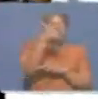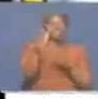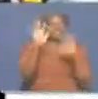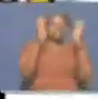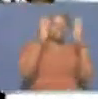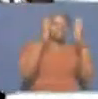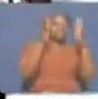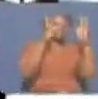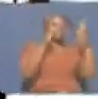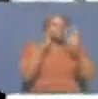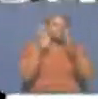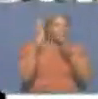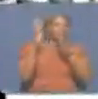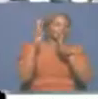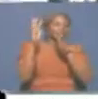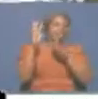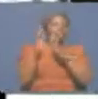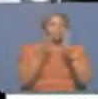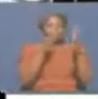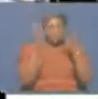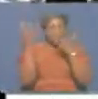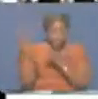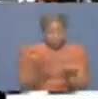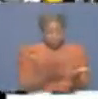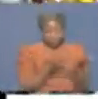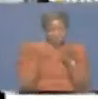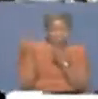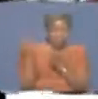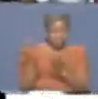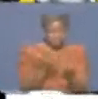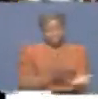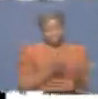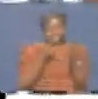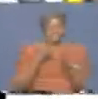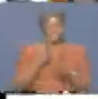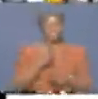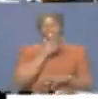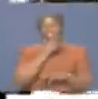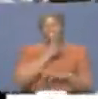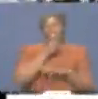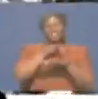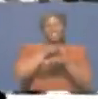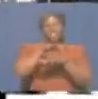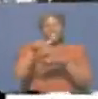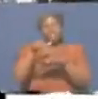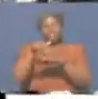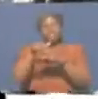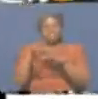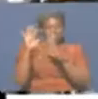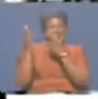shangwe, karibu Baba wa Taifa, karibu,